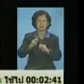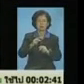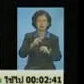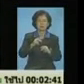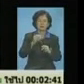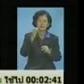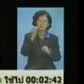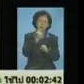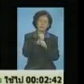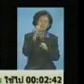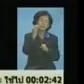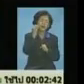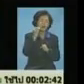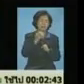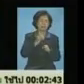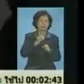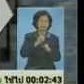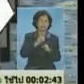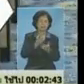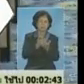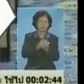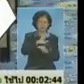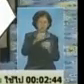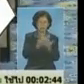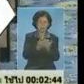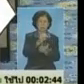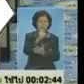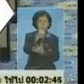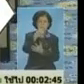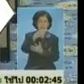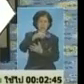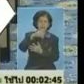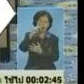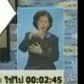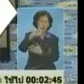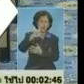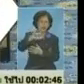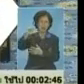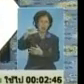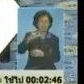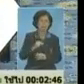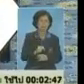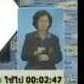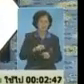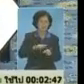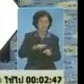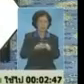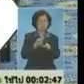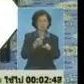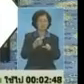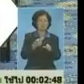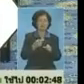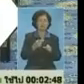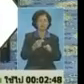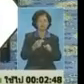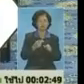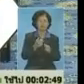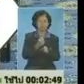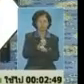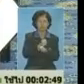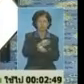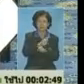ทรเนี่ยครับเป็นมูลค่าทั้งหมดฟังให้ดีนะครับหมื่นกว่าล้านครับเริ่มต้นนะครับส่วนใหญ่งานนี้ได้